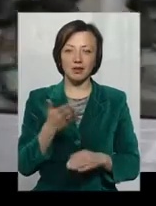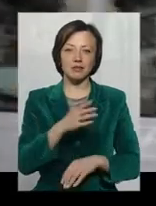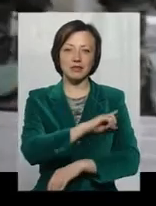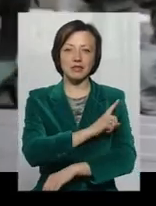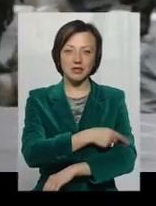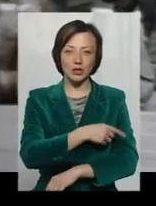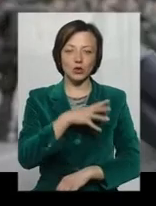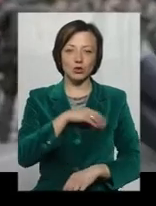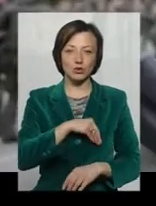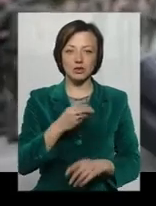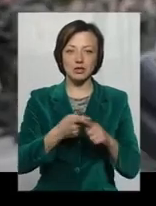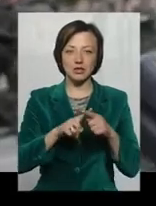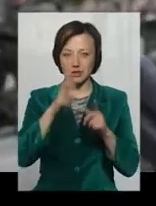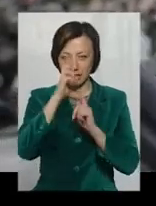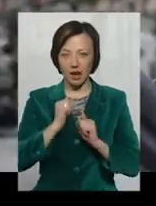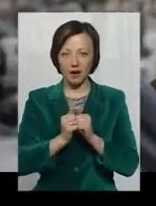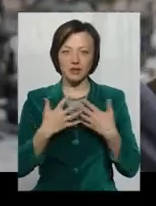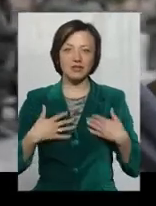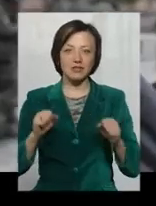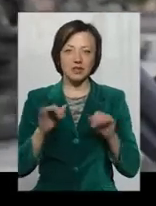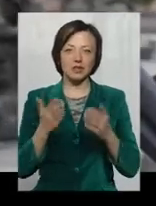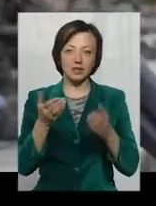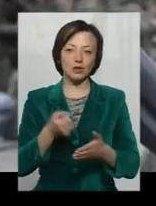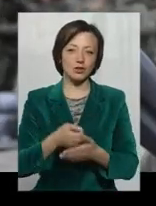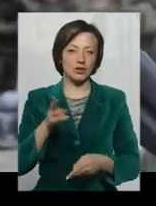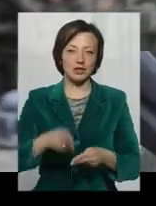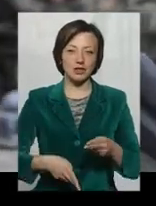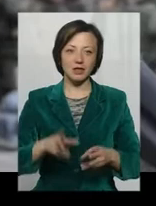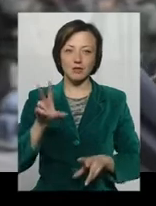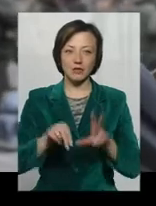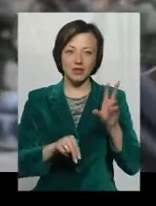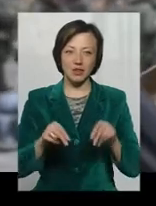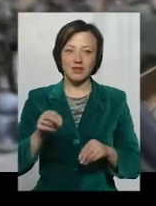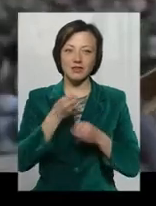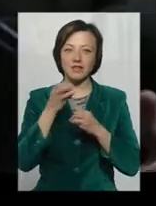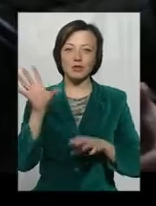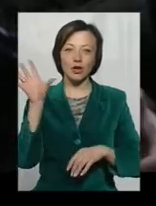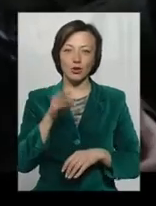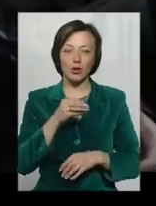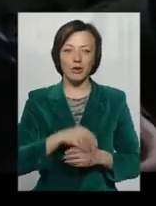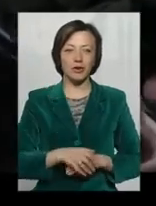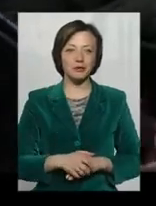країні, якій ти відданий, будеш до кінця. Сподіваюся, що це буде добре.